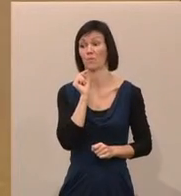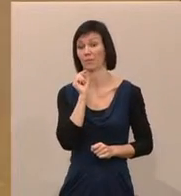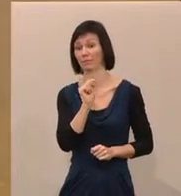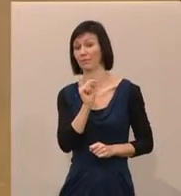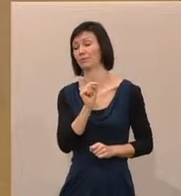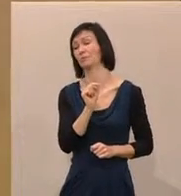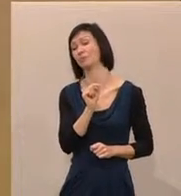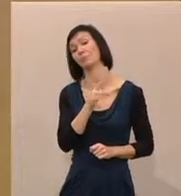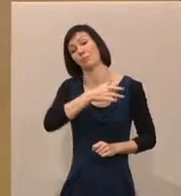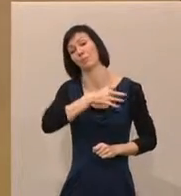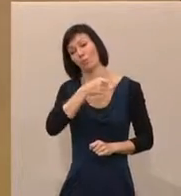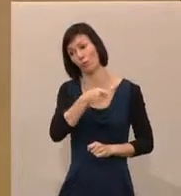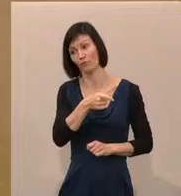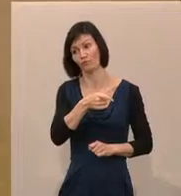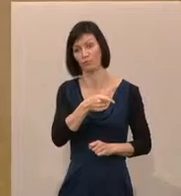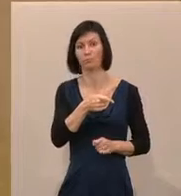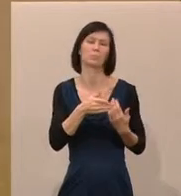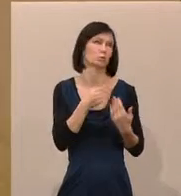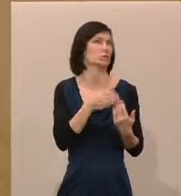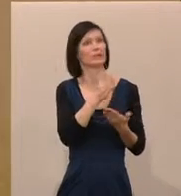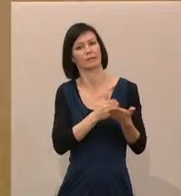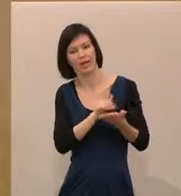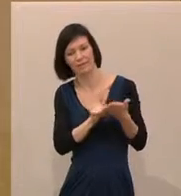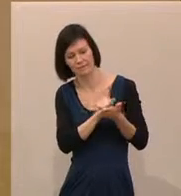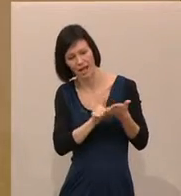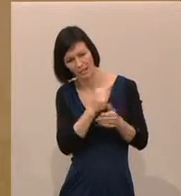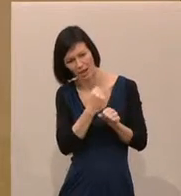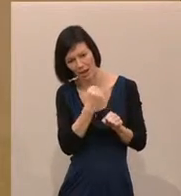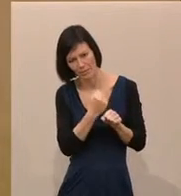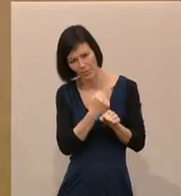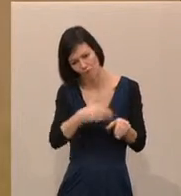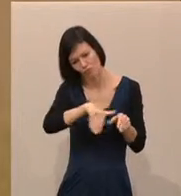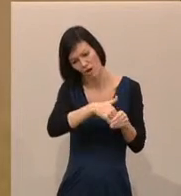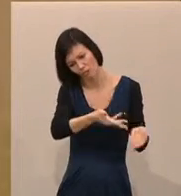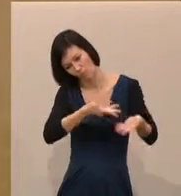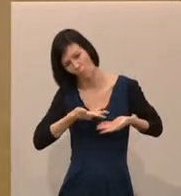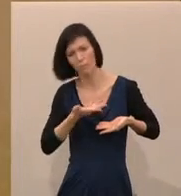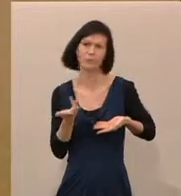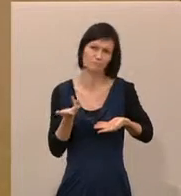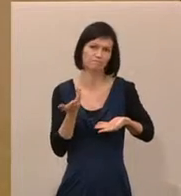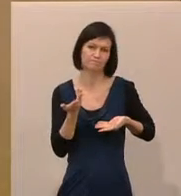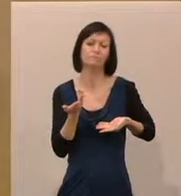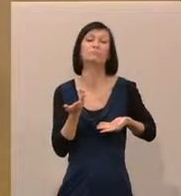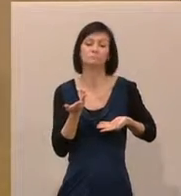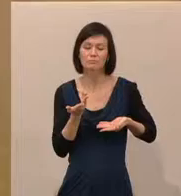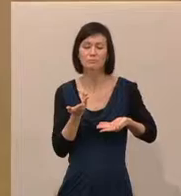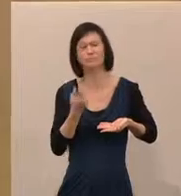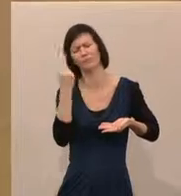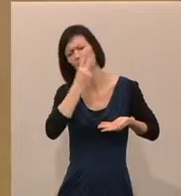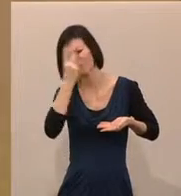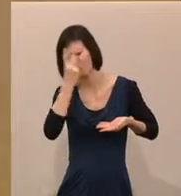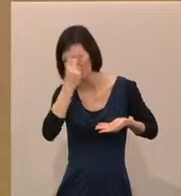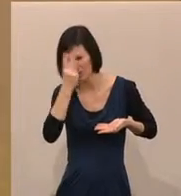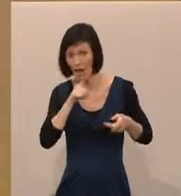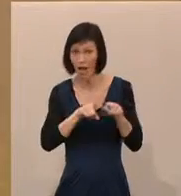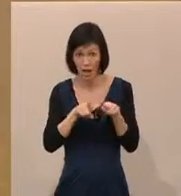Frauen, die vielleicht nur eine Teilzeitbeschäftigung angeboten bekommen haben, die selbstverständlich auch